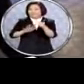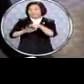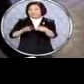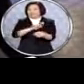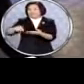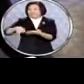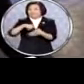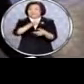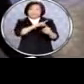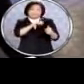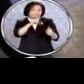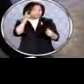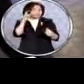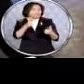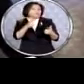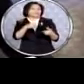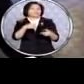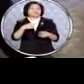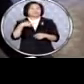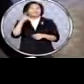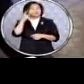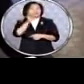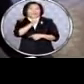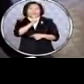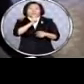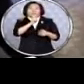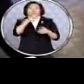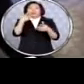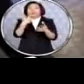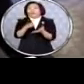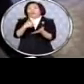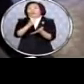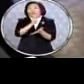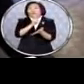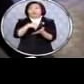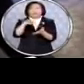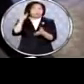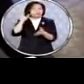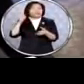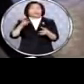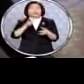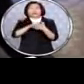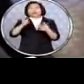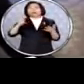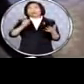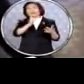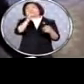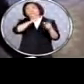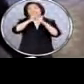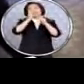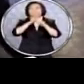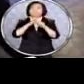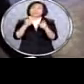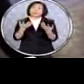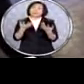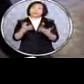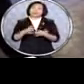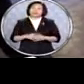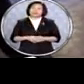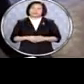自己的想法。真的，你讲的那么多东西，听起来不就是口水吗？那我要告